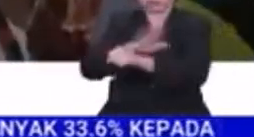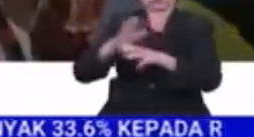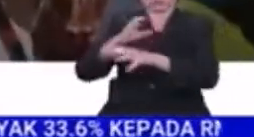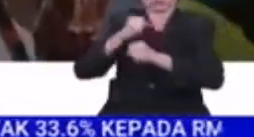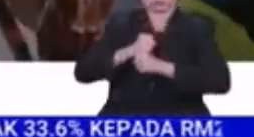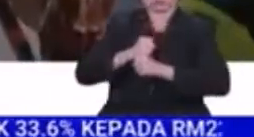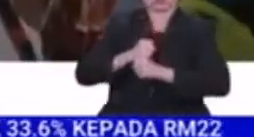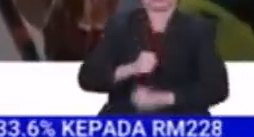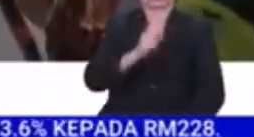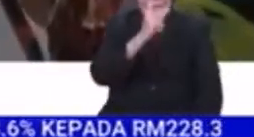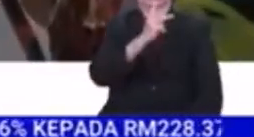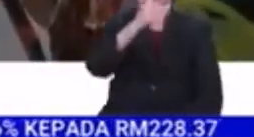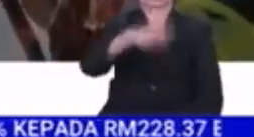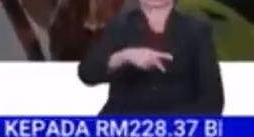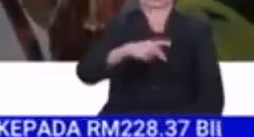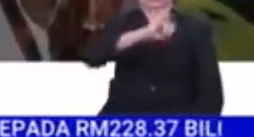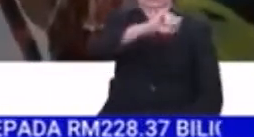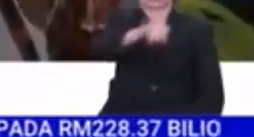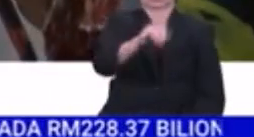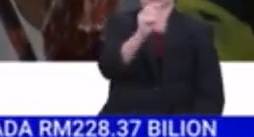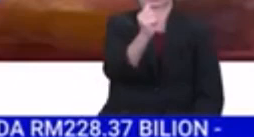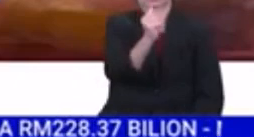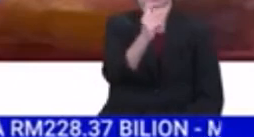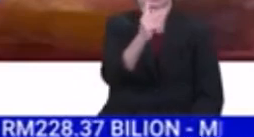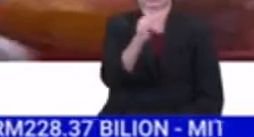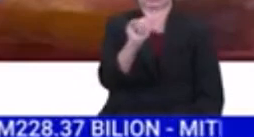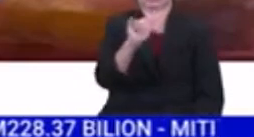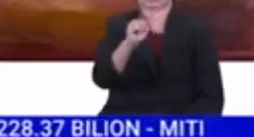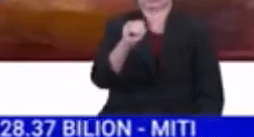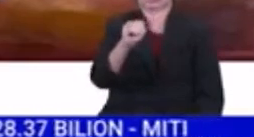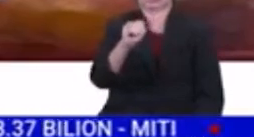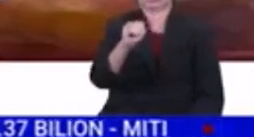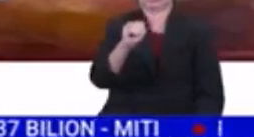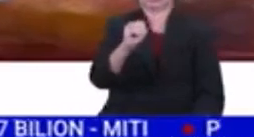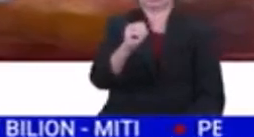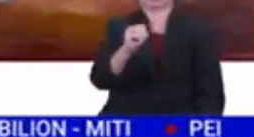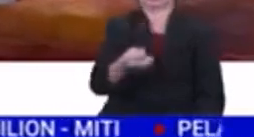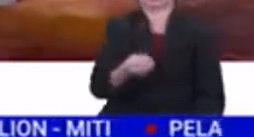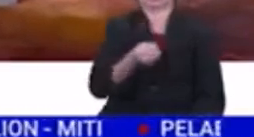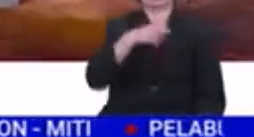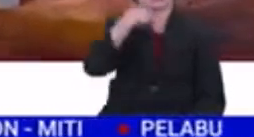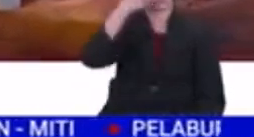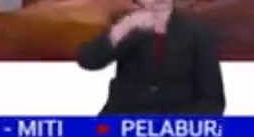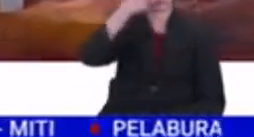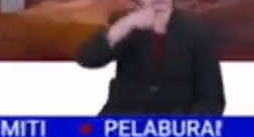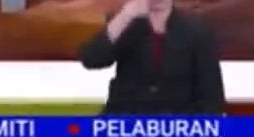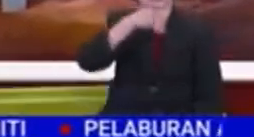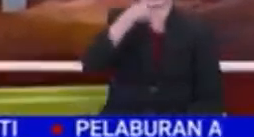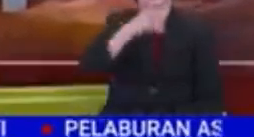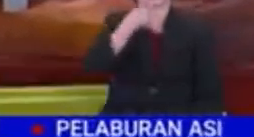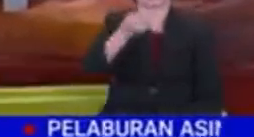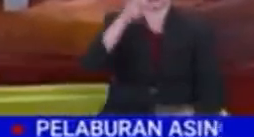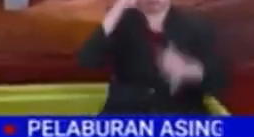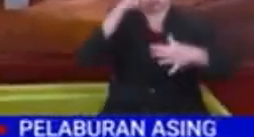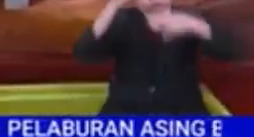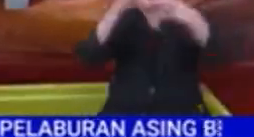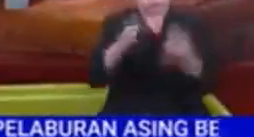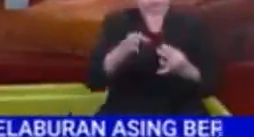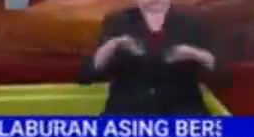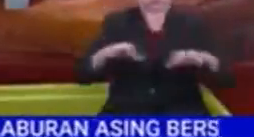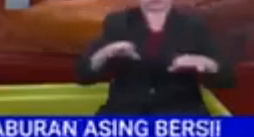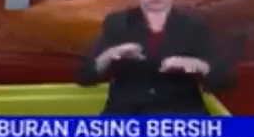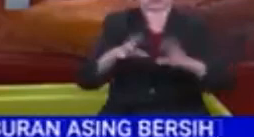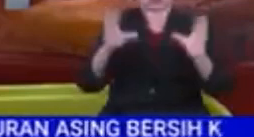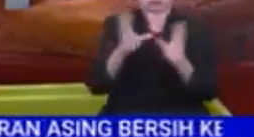diperoleh ketua pengarah jabatan kemajuan Islam Malaysia jokim jatuh Hakim Ahmad Yusuf dipetik sebagai berkata keputusan dibuat